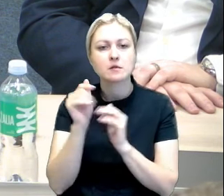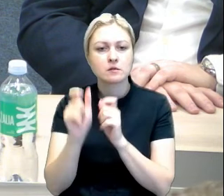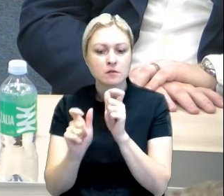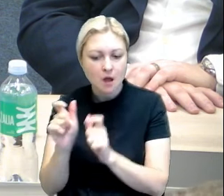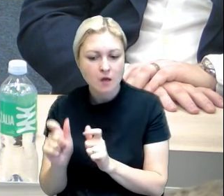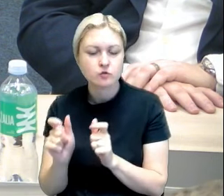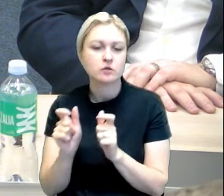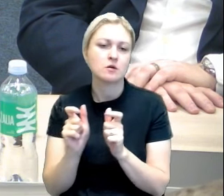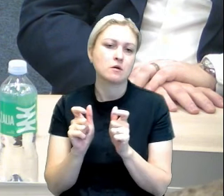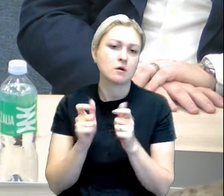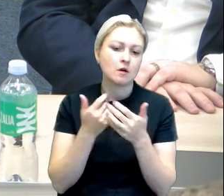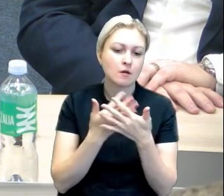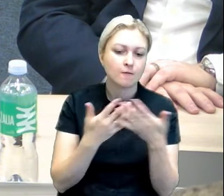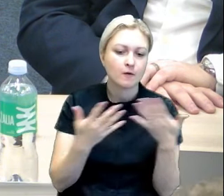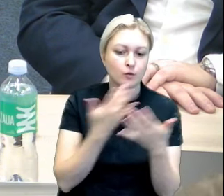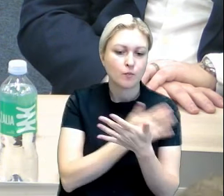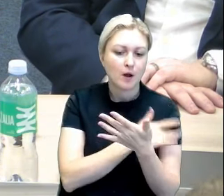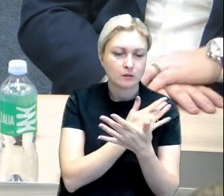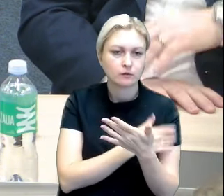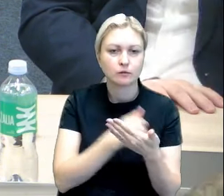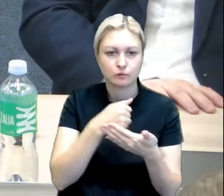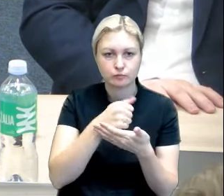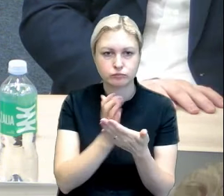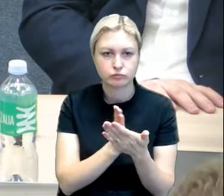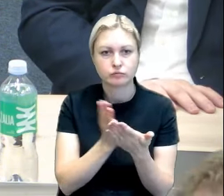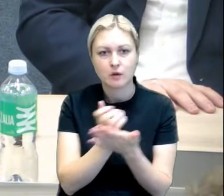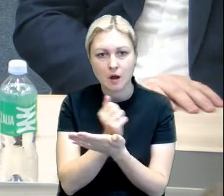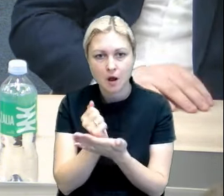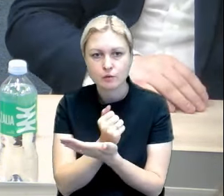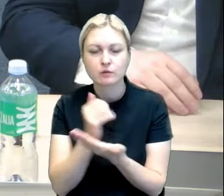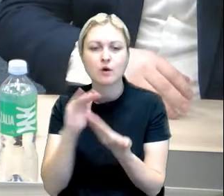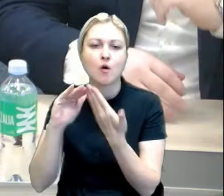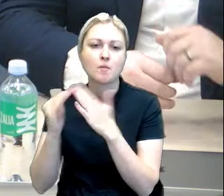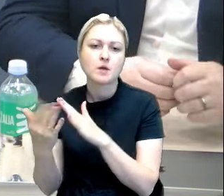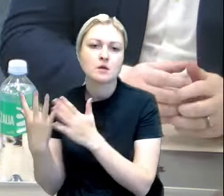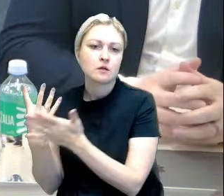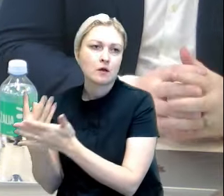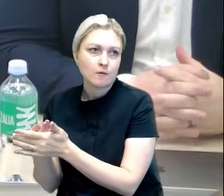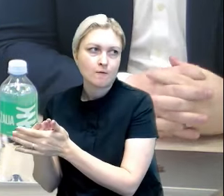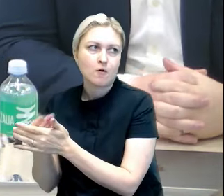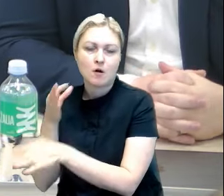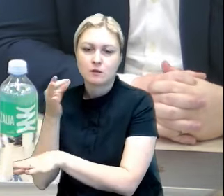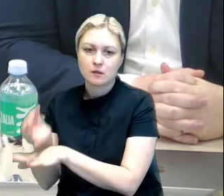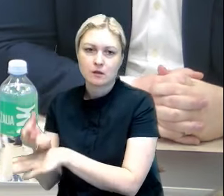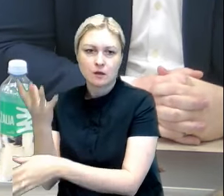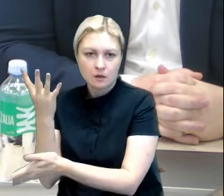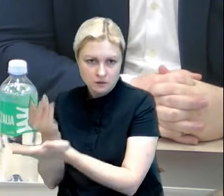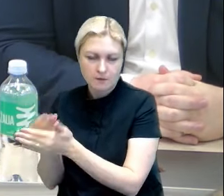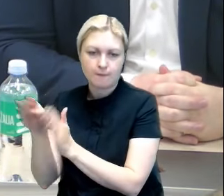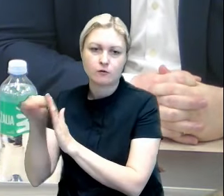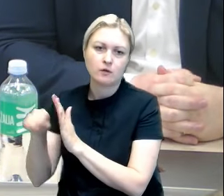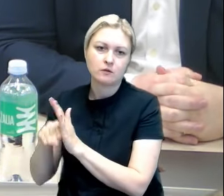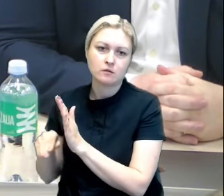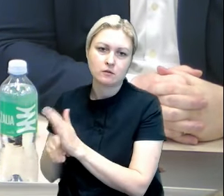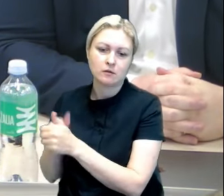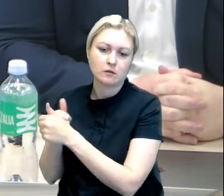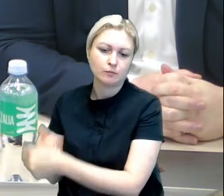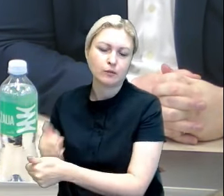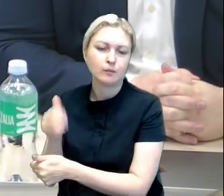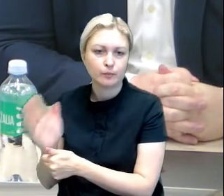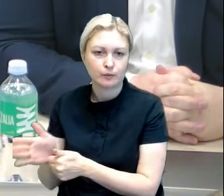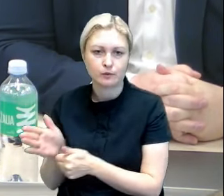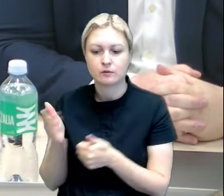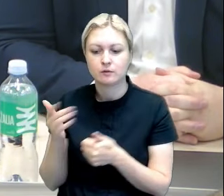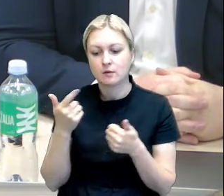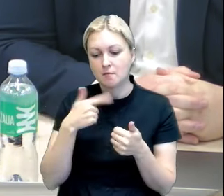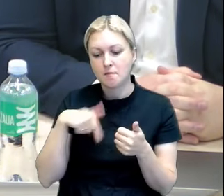daugiau įvairių paslaugų ir ir miestas liks prie savo paskirties tai mūsų siūlymas yra šitam siūlymui projektui